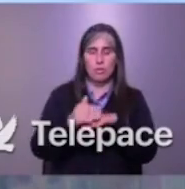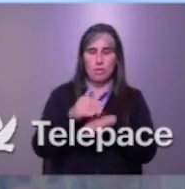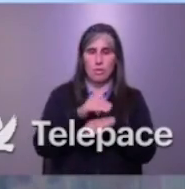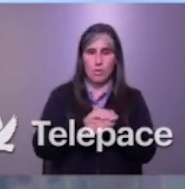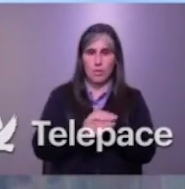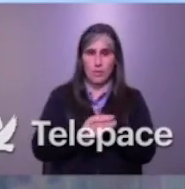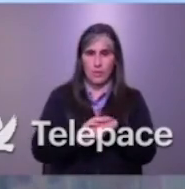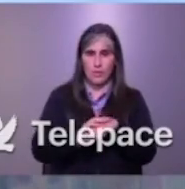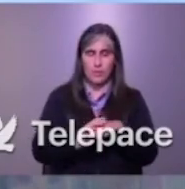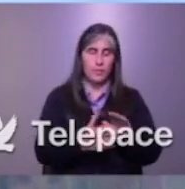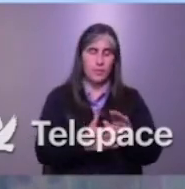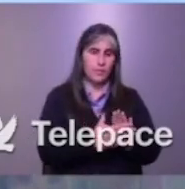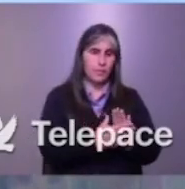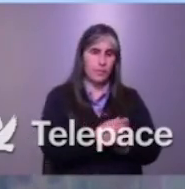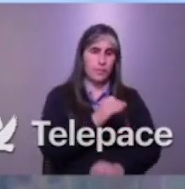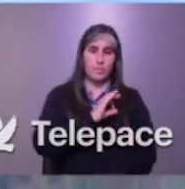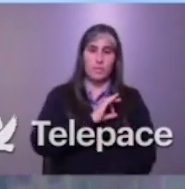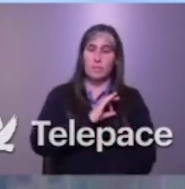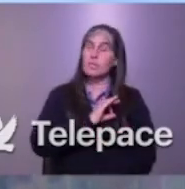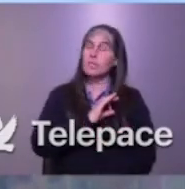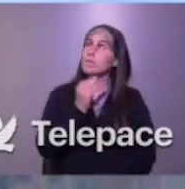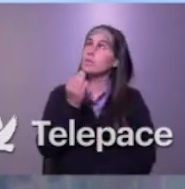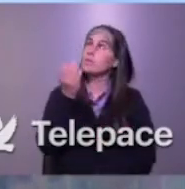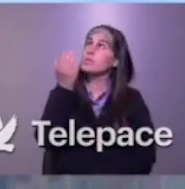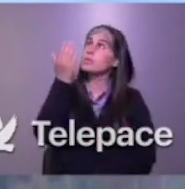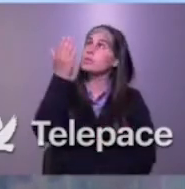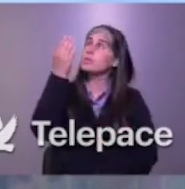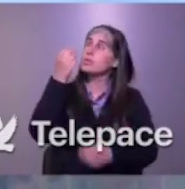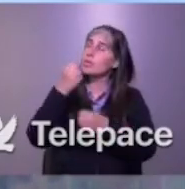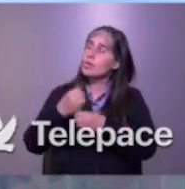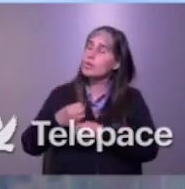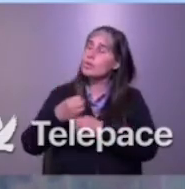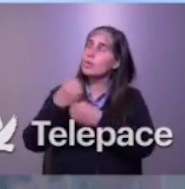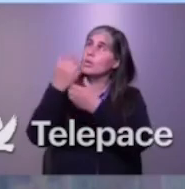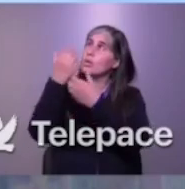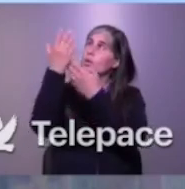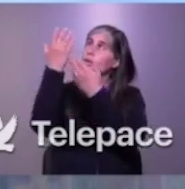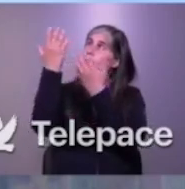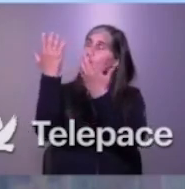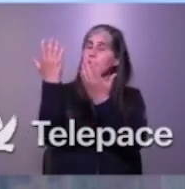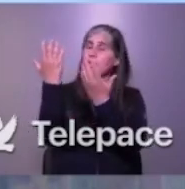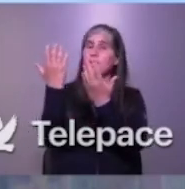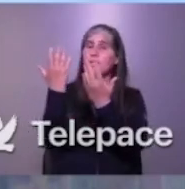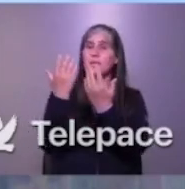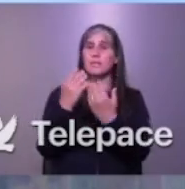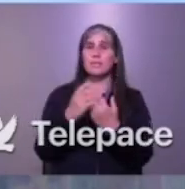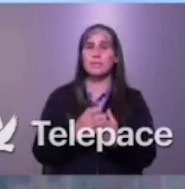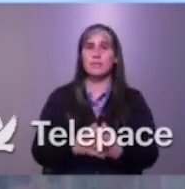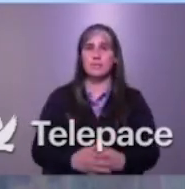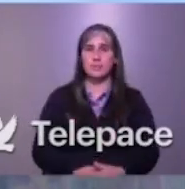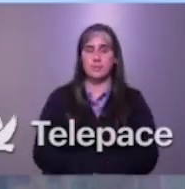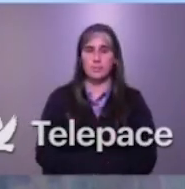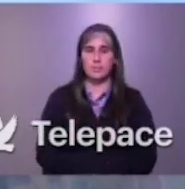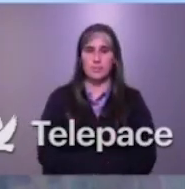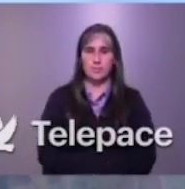Ioannem. Gloria tibi, Domine.